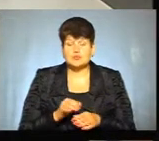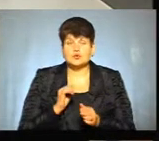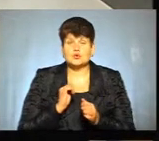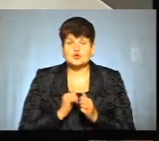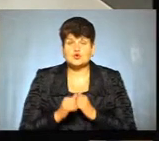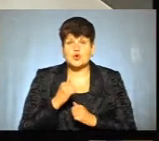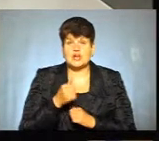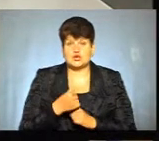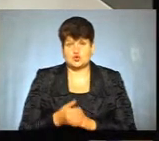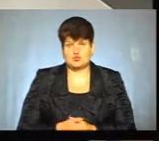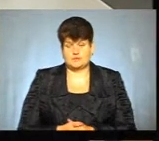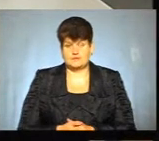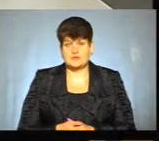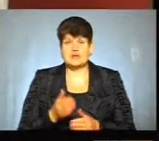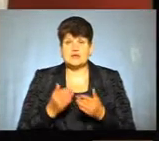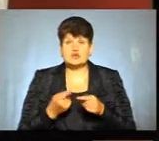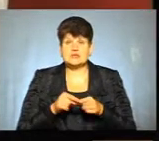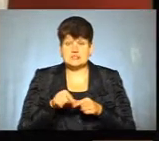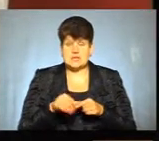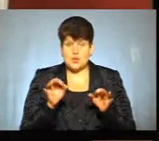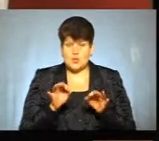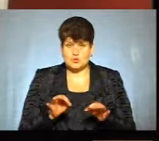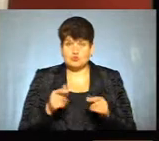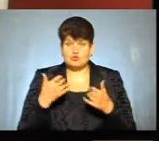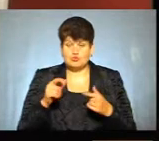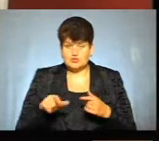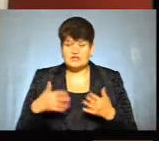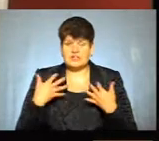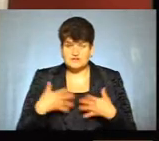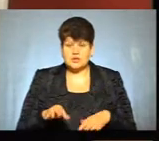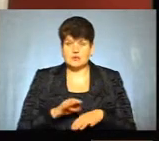щорічно. Але якщо вже цієї осені людина перехворіла